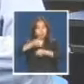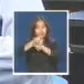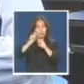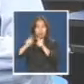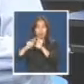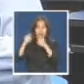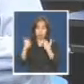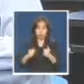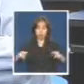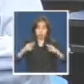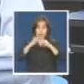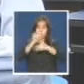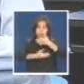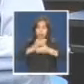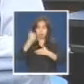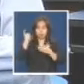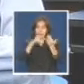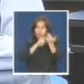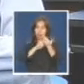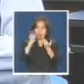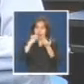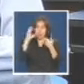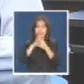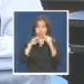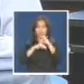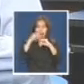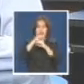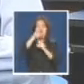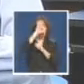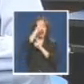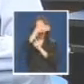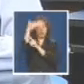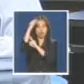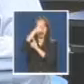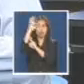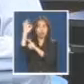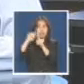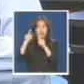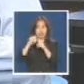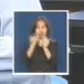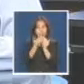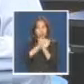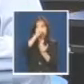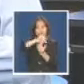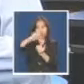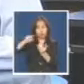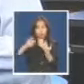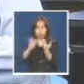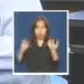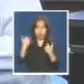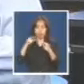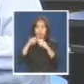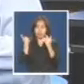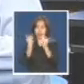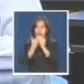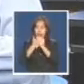พาณิชย์ก็ได้มีการนำเสนอว่าจะมีทั้งเรื่องของโครงการธงฟ้าแล้วก็มีความคิดในเรื่องของการที่จะมีการอุดหนุนชดเชยส่วนต่าง